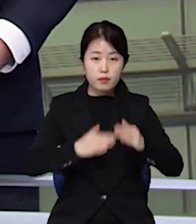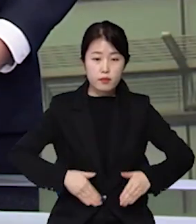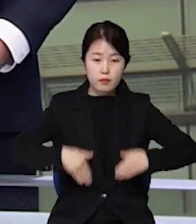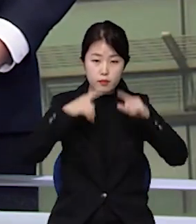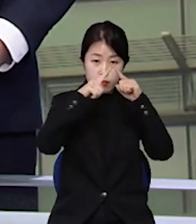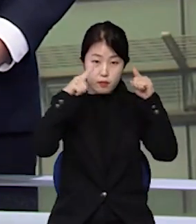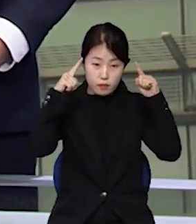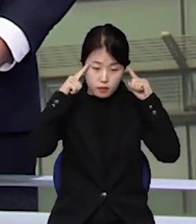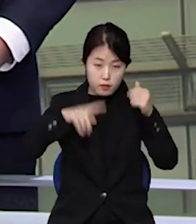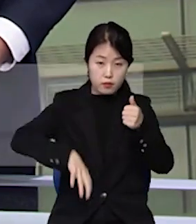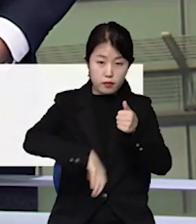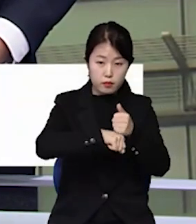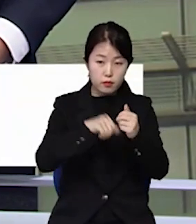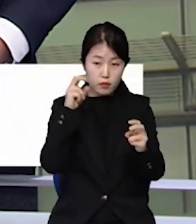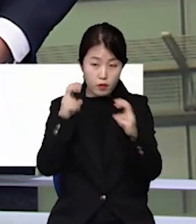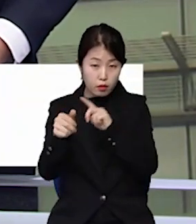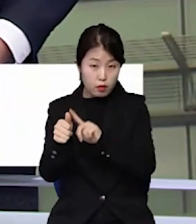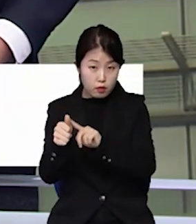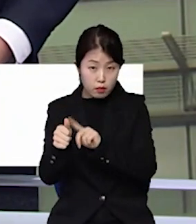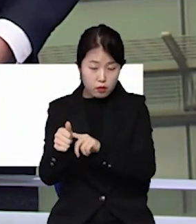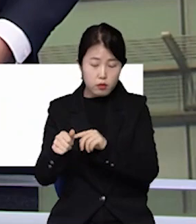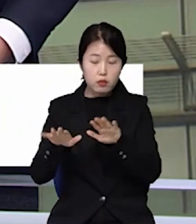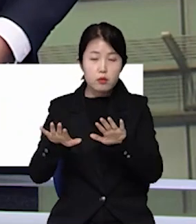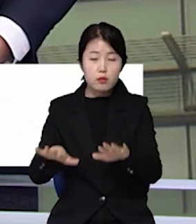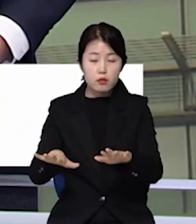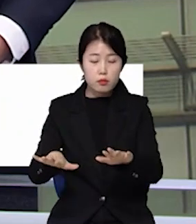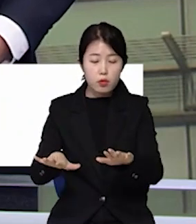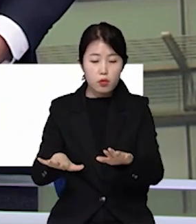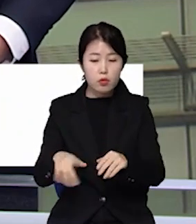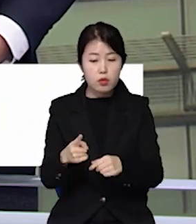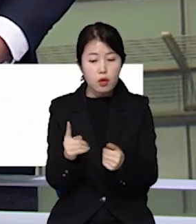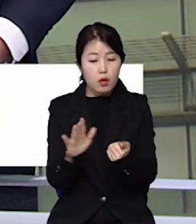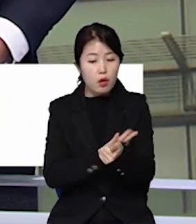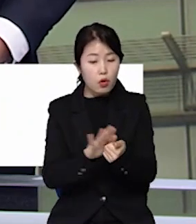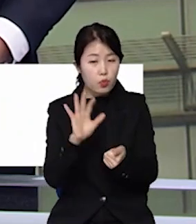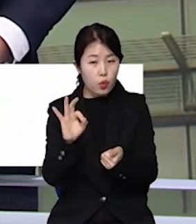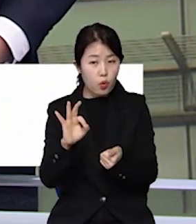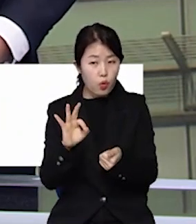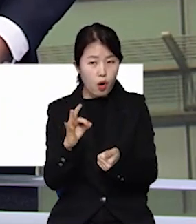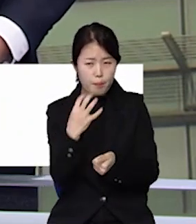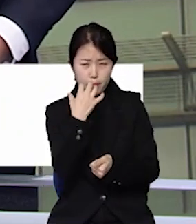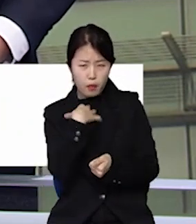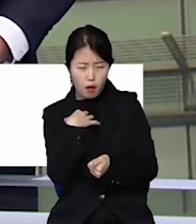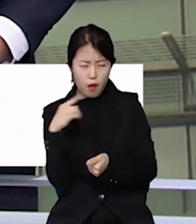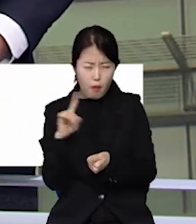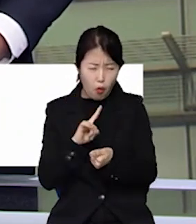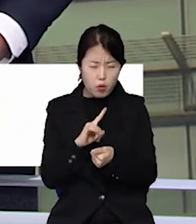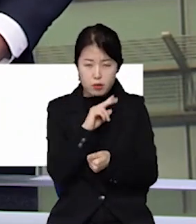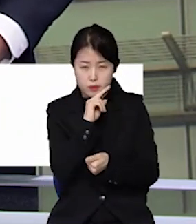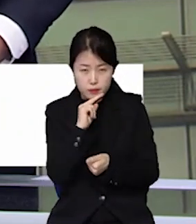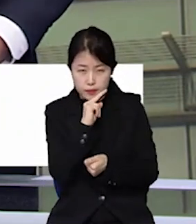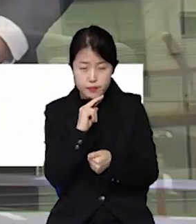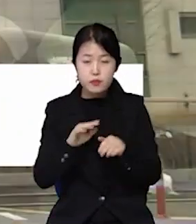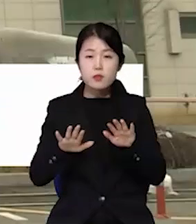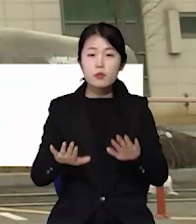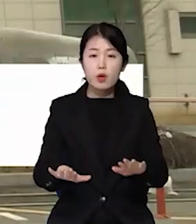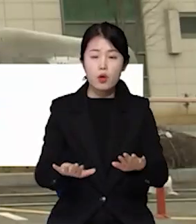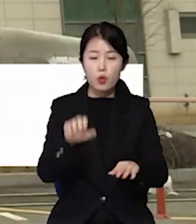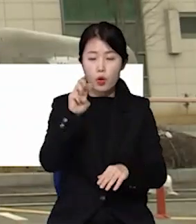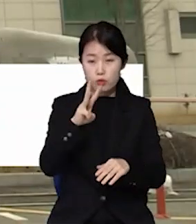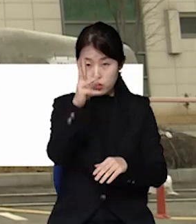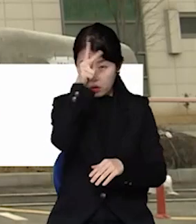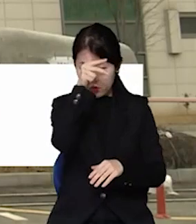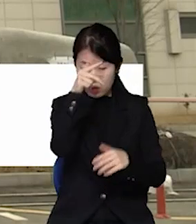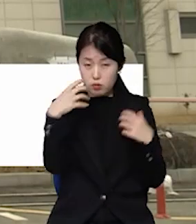전남대학교 소속의 한 기술지주회사가 접대비를 유용했다는 의혹에 대해 경찰이 정식 수사에 나서기로 했습니다.